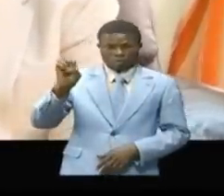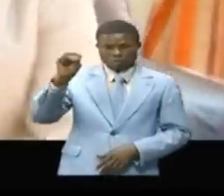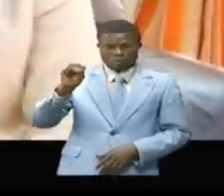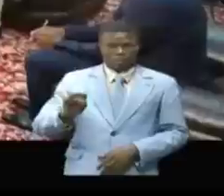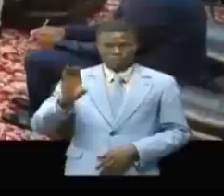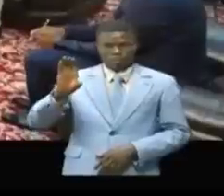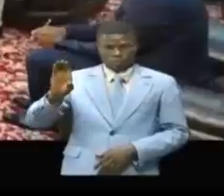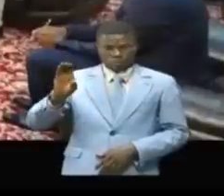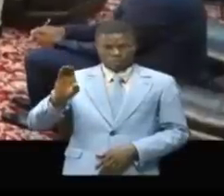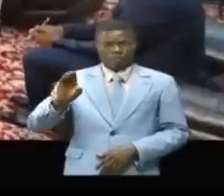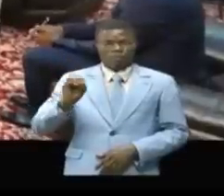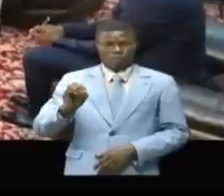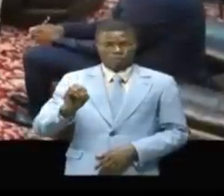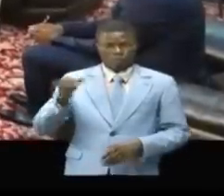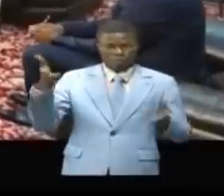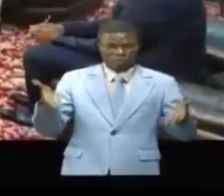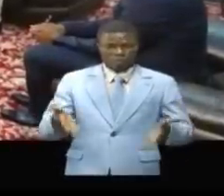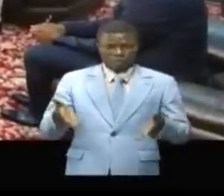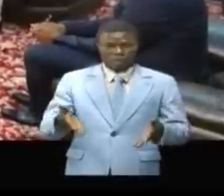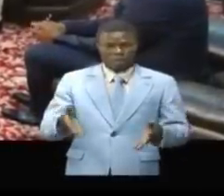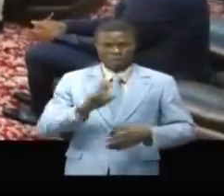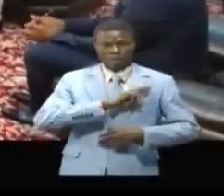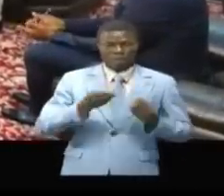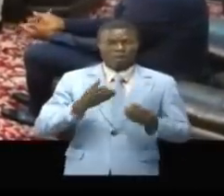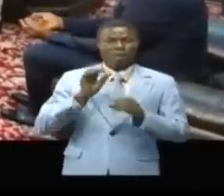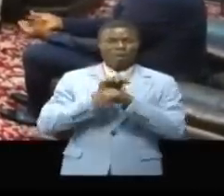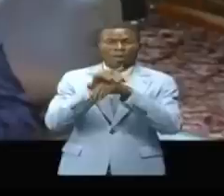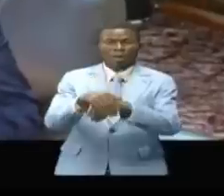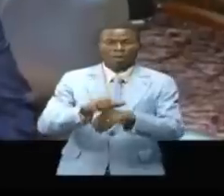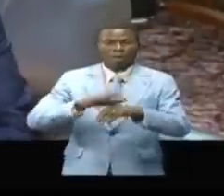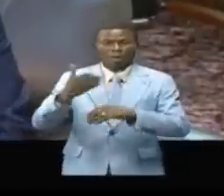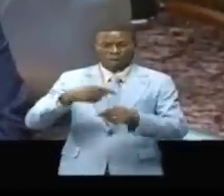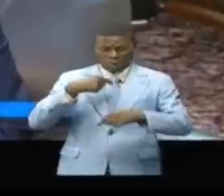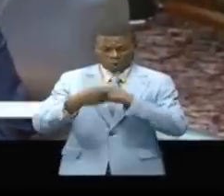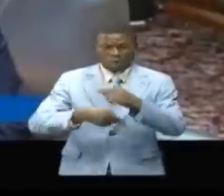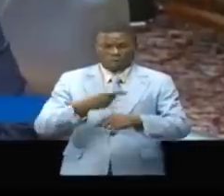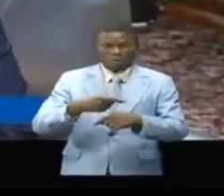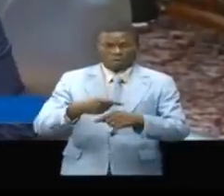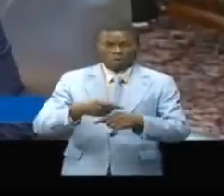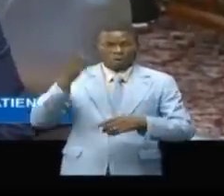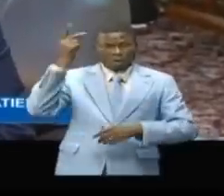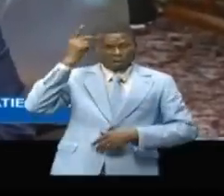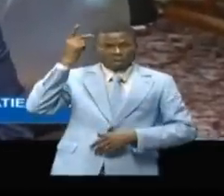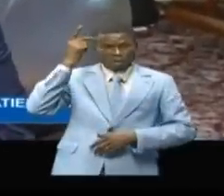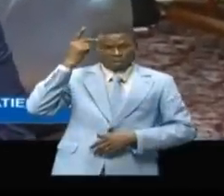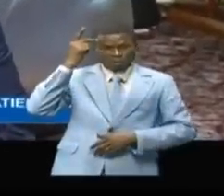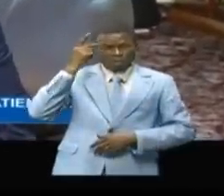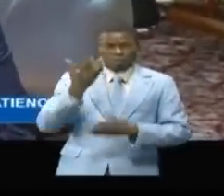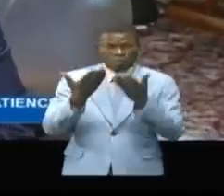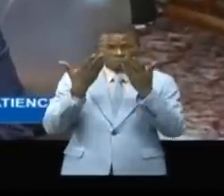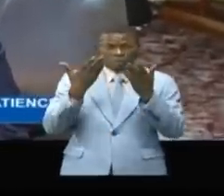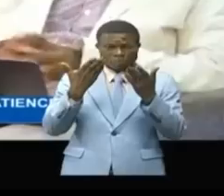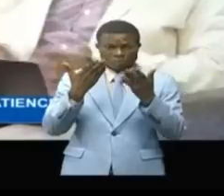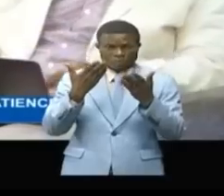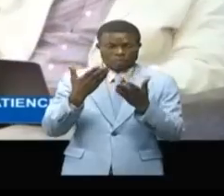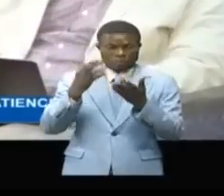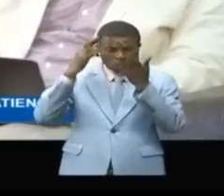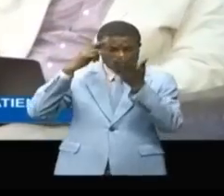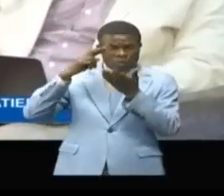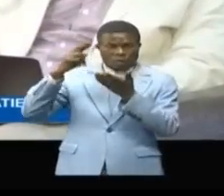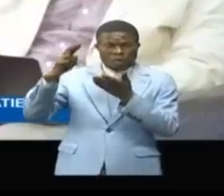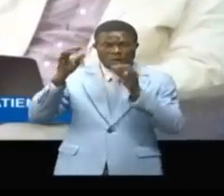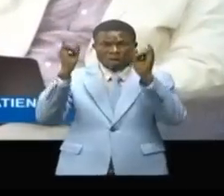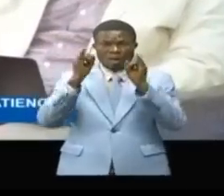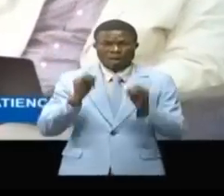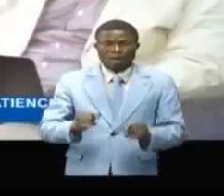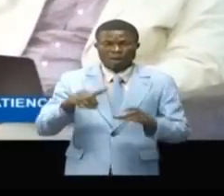Baroto Darossa, en RDC, intervient après le lancement à Kinshasa de l'étude sur l'universalité d'Internet